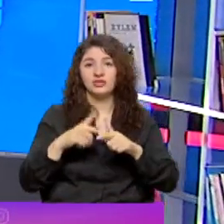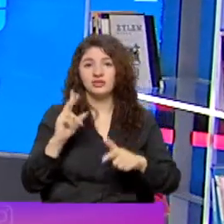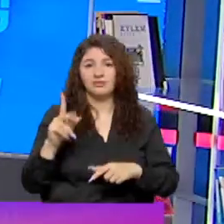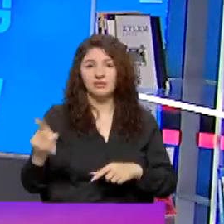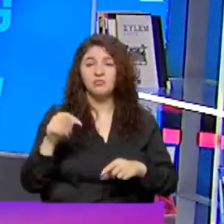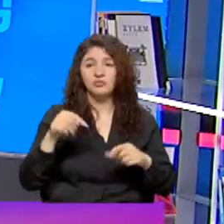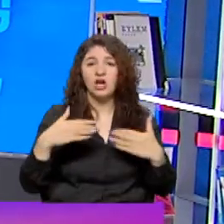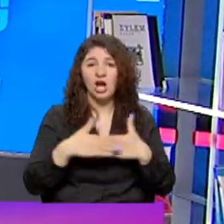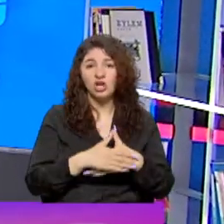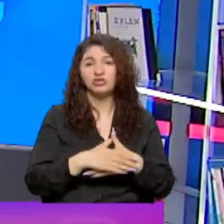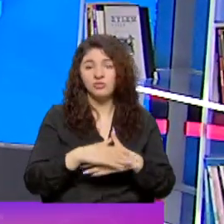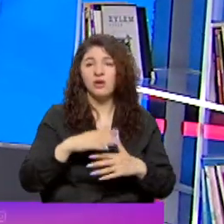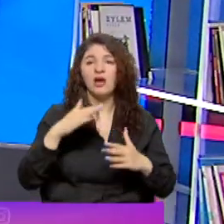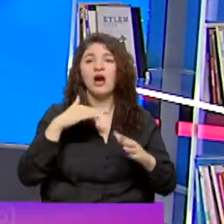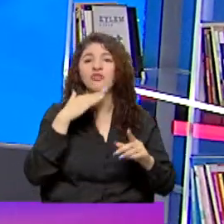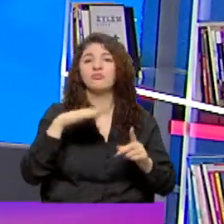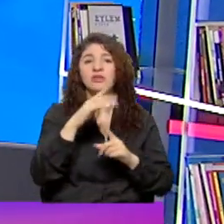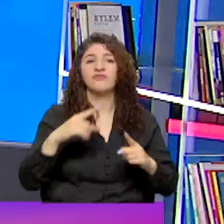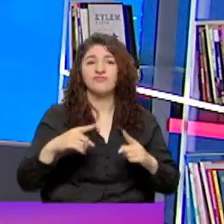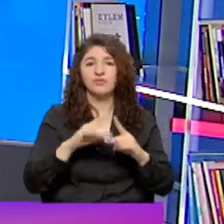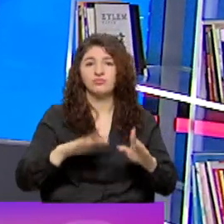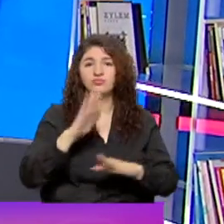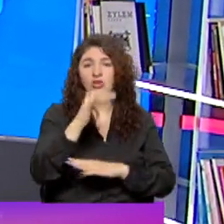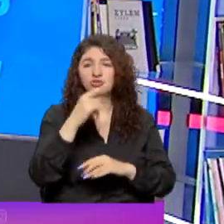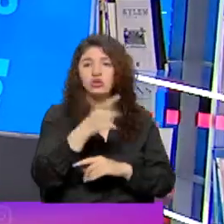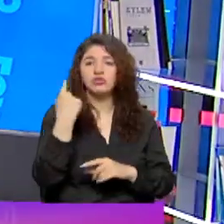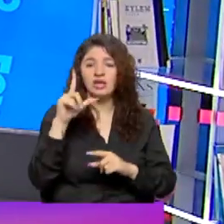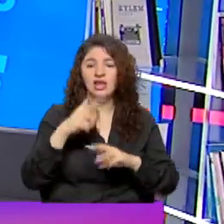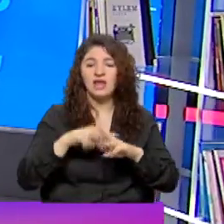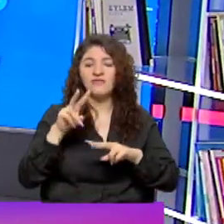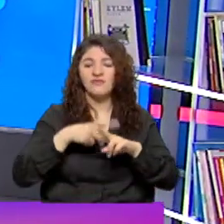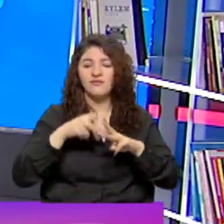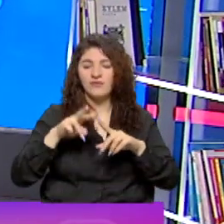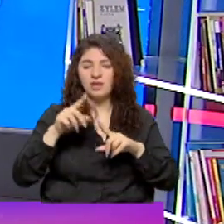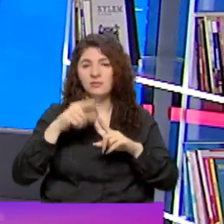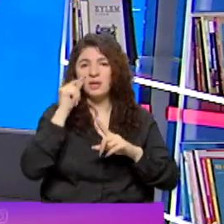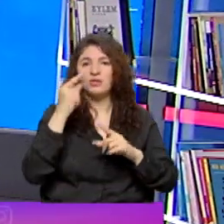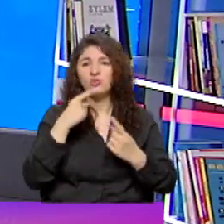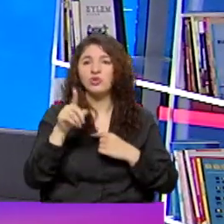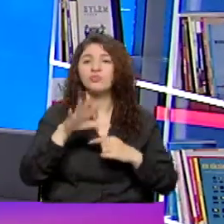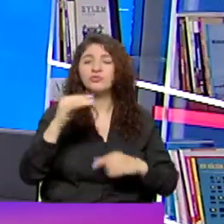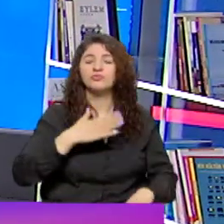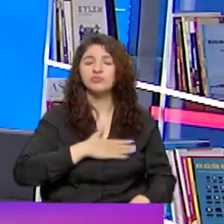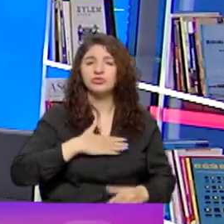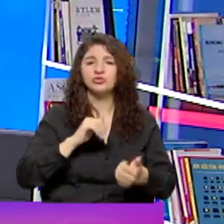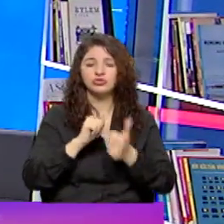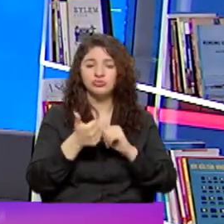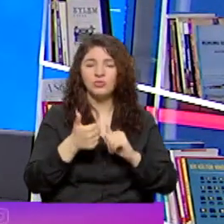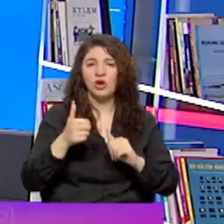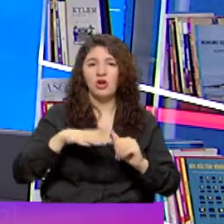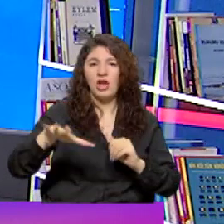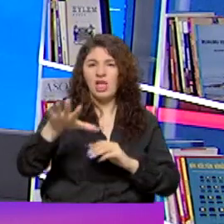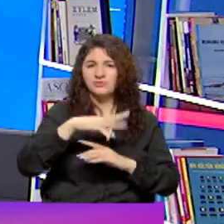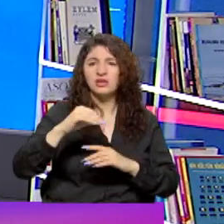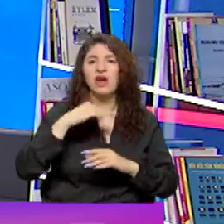bu akşam Avrupa'da final maçına çıkıyor dinlemez kızılada konuştum Ona ve bütün Bursa'ya bütün Bursaspor camiası